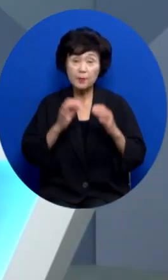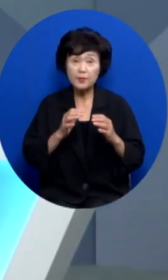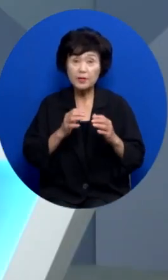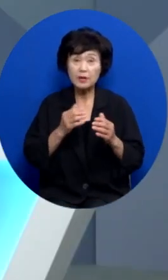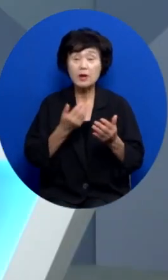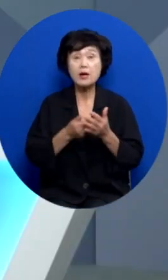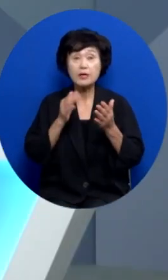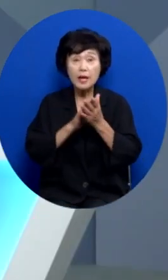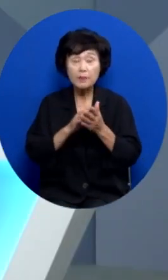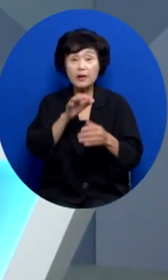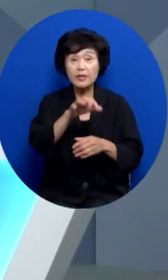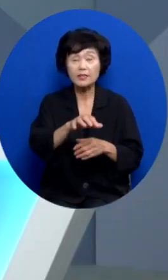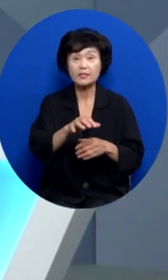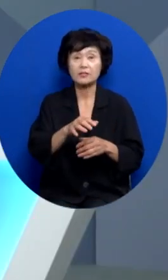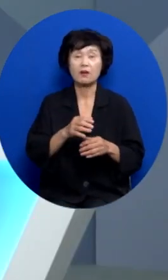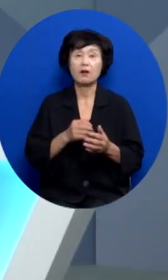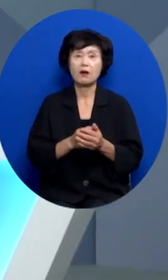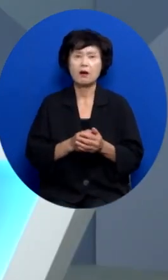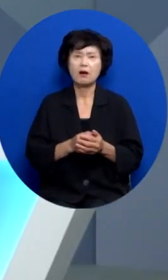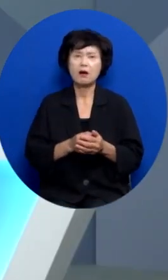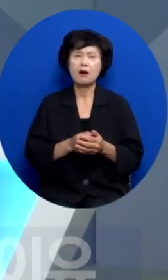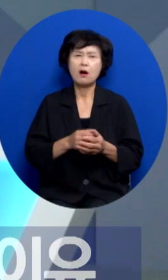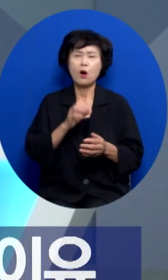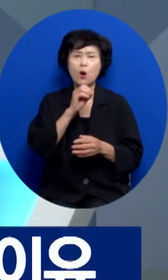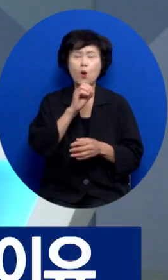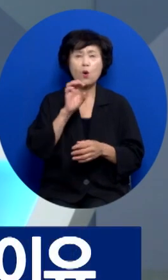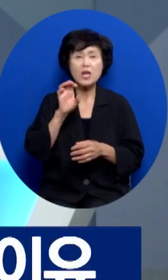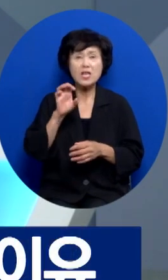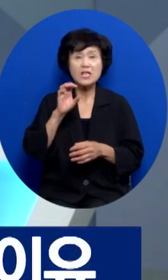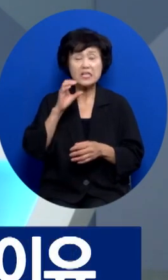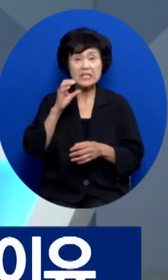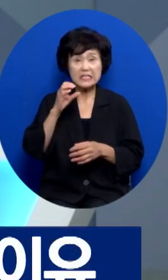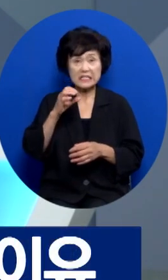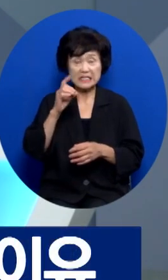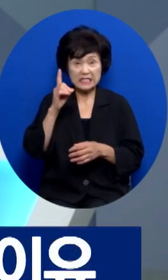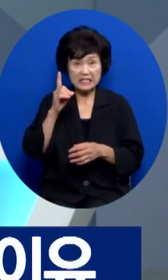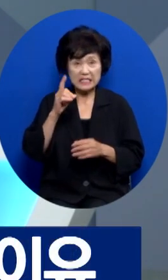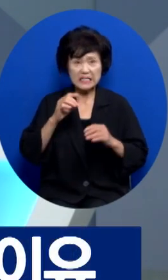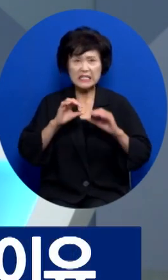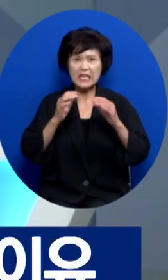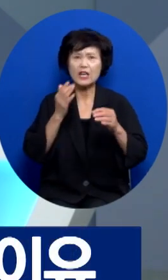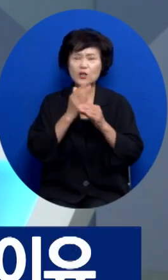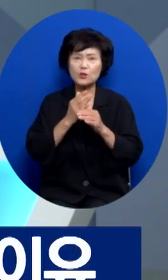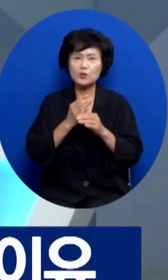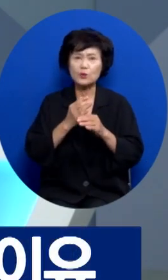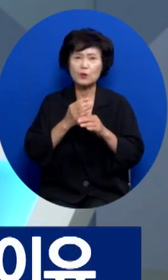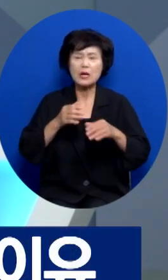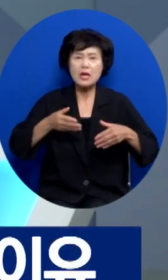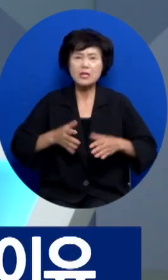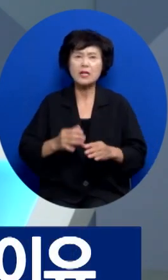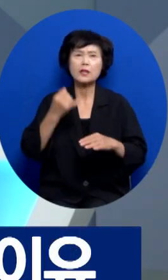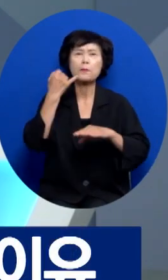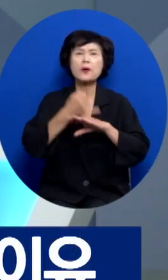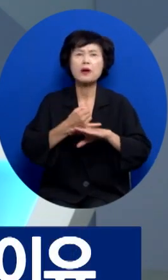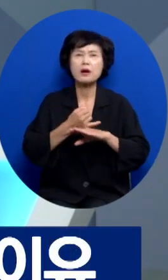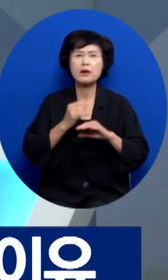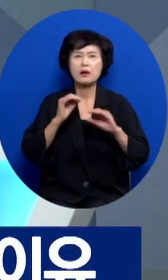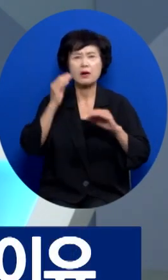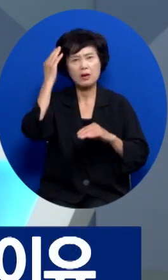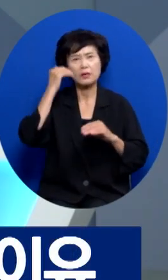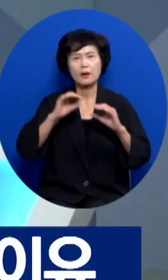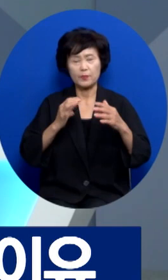중에서 최악의 저출산 국가가 됐는데요. 송총장로교회는 64%가 다자녀 가정이라고